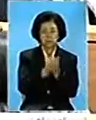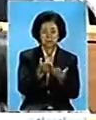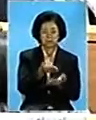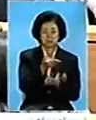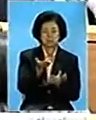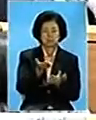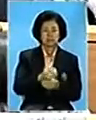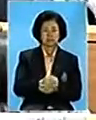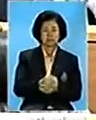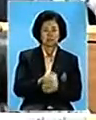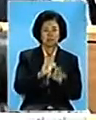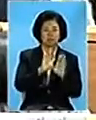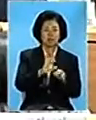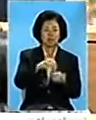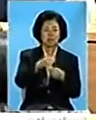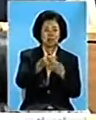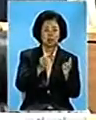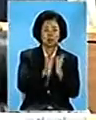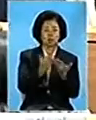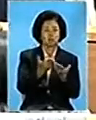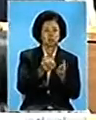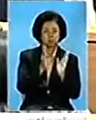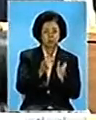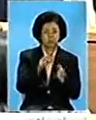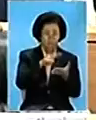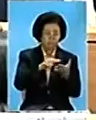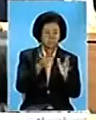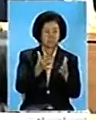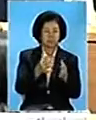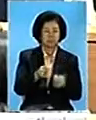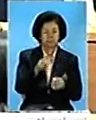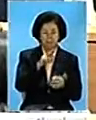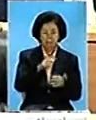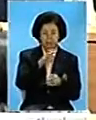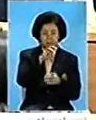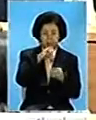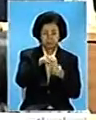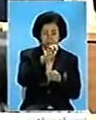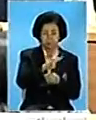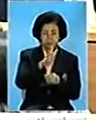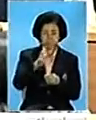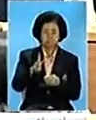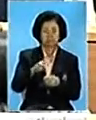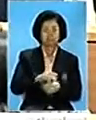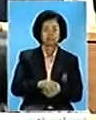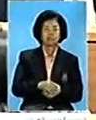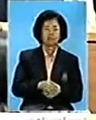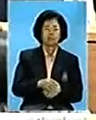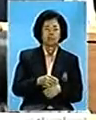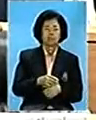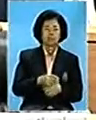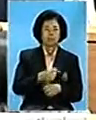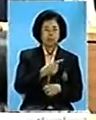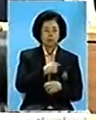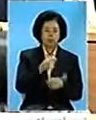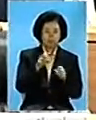ไปเอาไว้ในห้องสมุดก็ไม่มีใครดูหรอกครับเพราะมันไม่เคยเข้าไปกันนะครับคนไทยอ่านหนังสือน้อยนิยมเว็บมาก